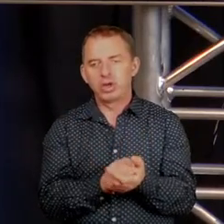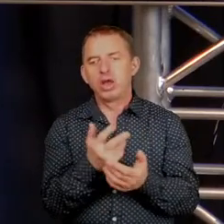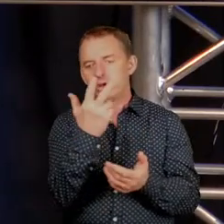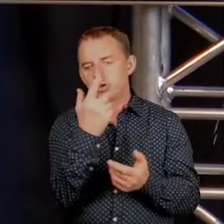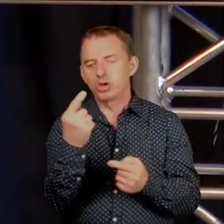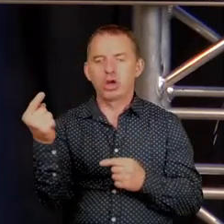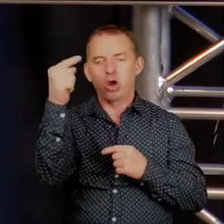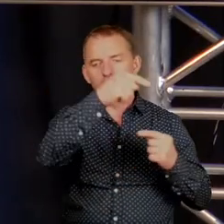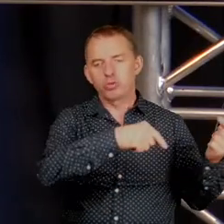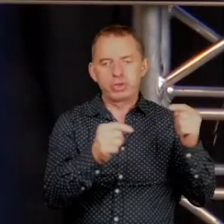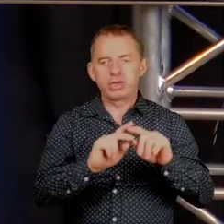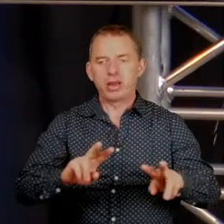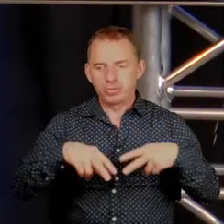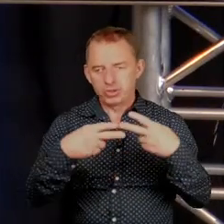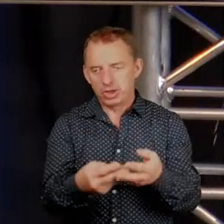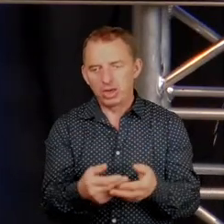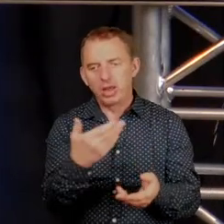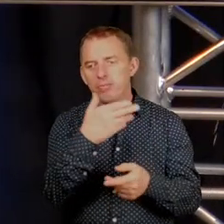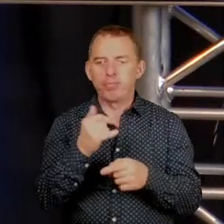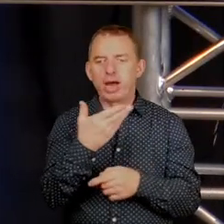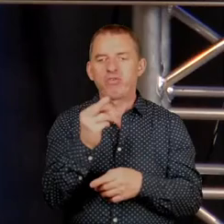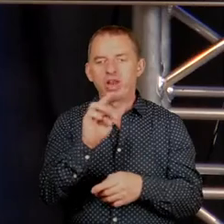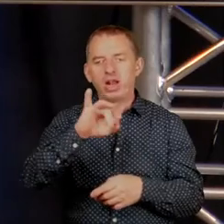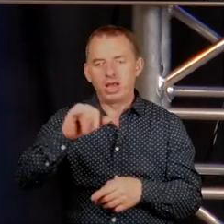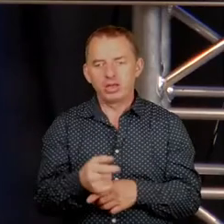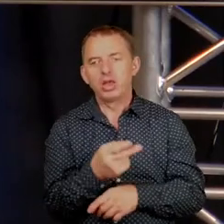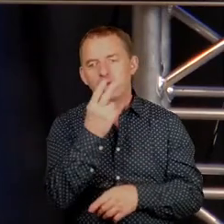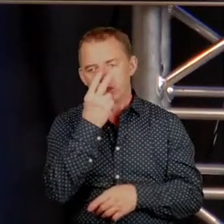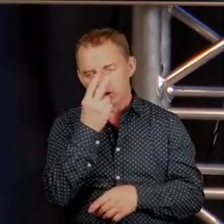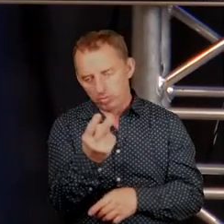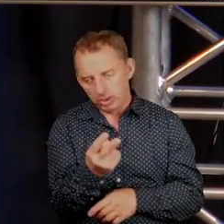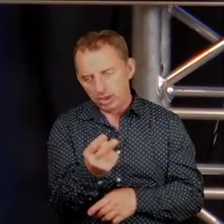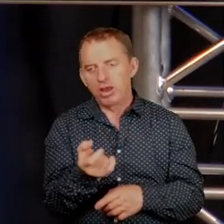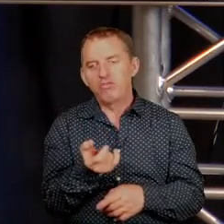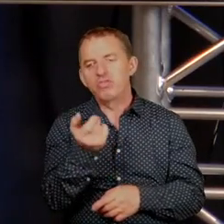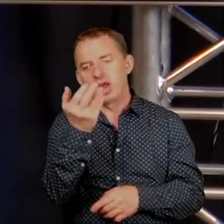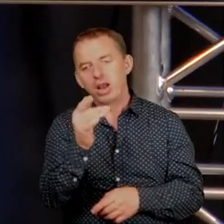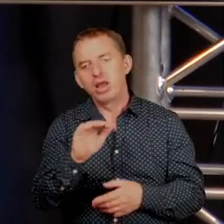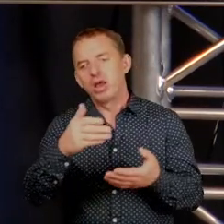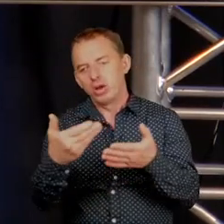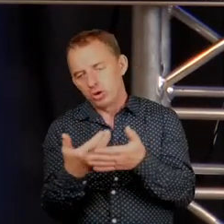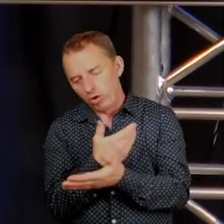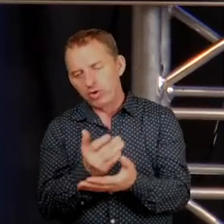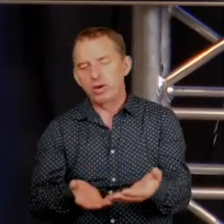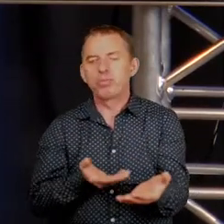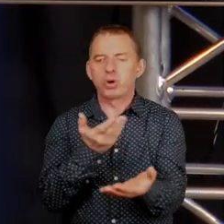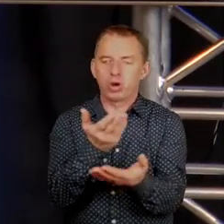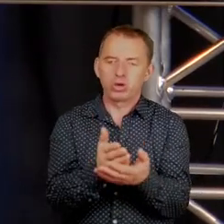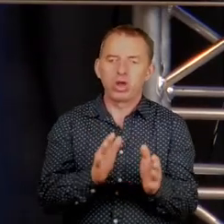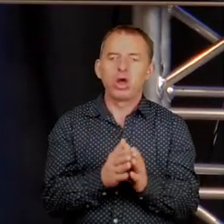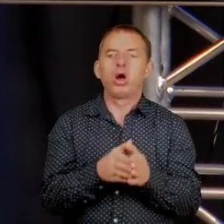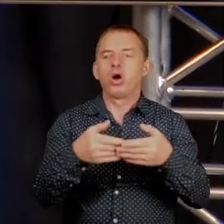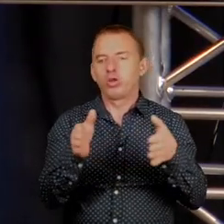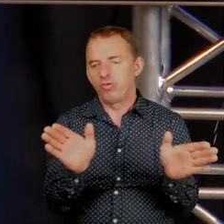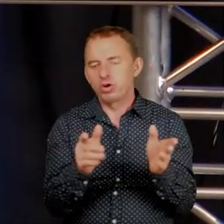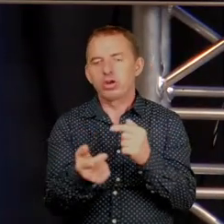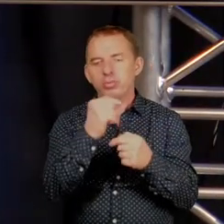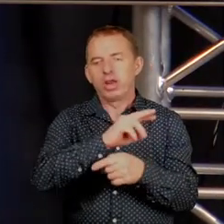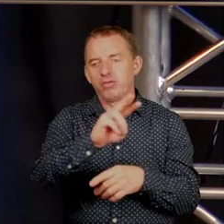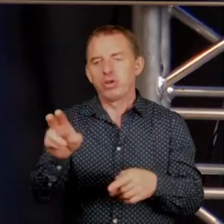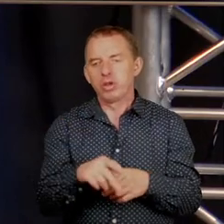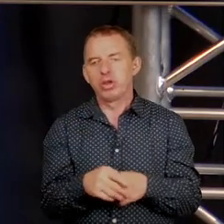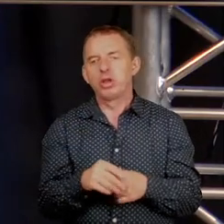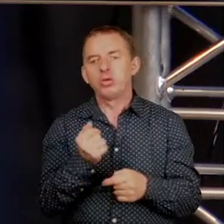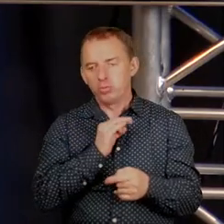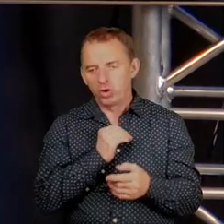kosmiczne przesłania albo Mark Finley i zobaczycie, że wiele nowych propozycji otworzy się przed wami. Tak w ogóle,